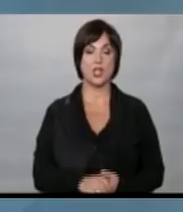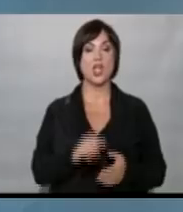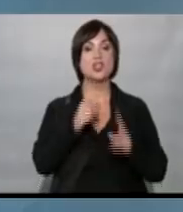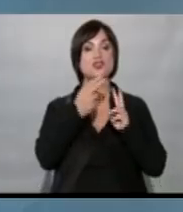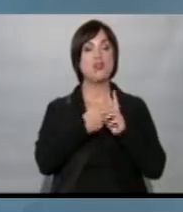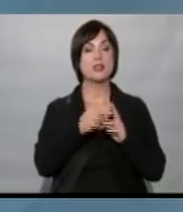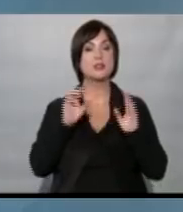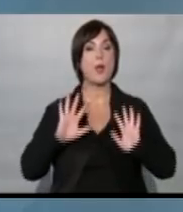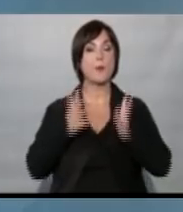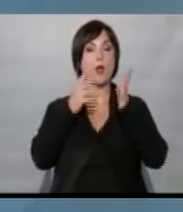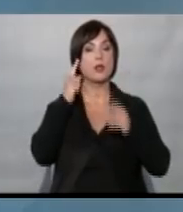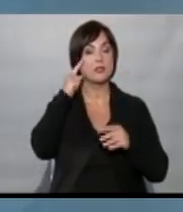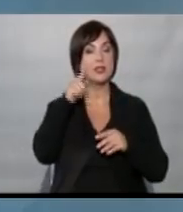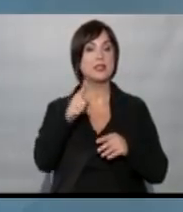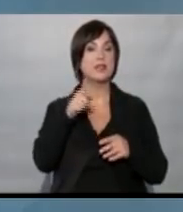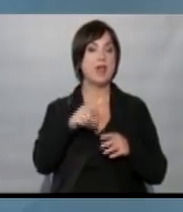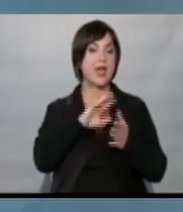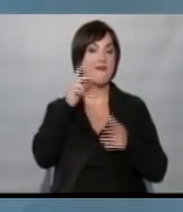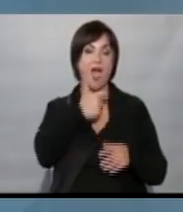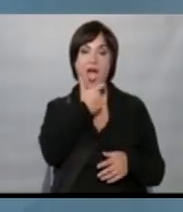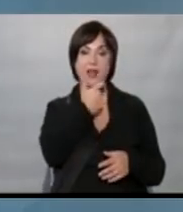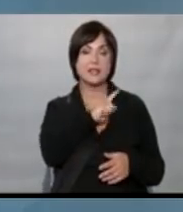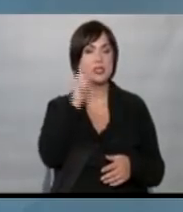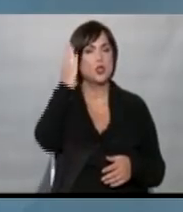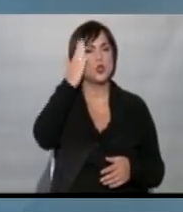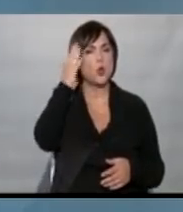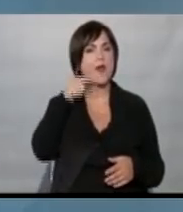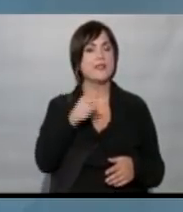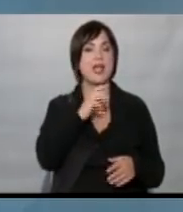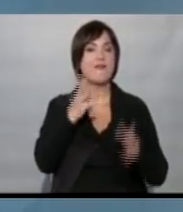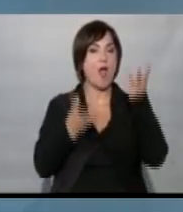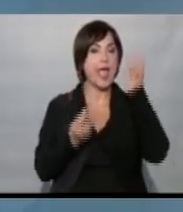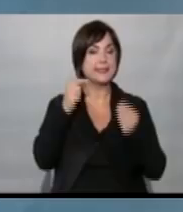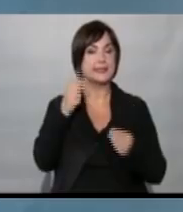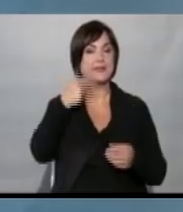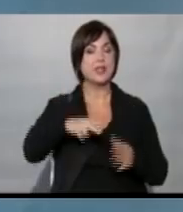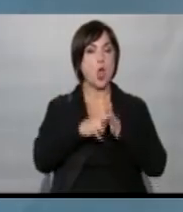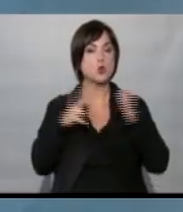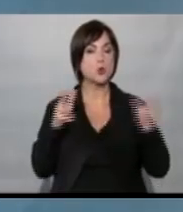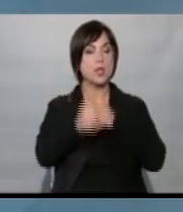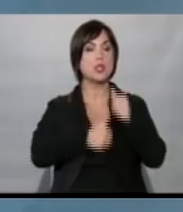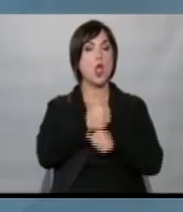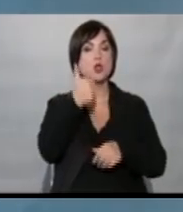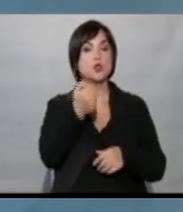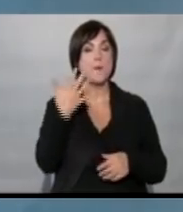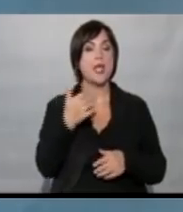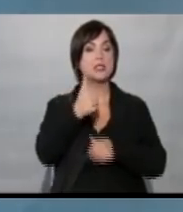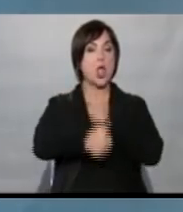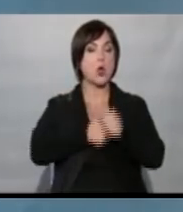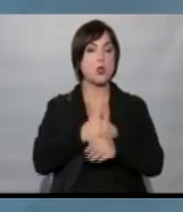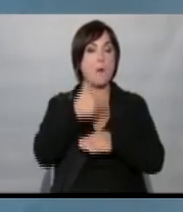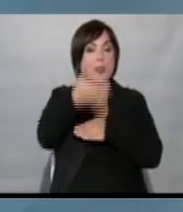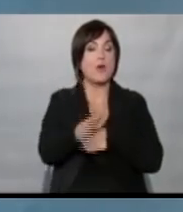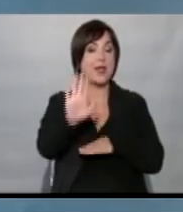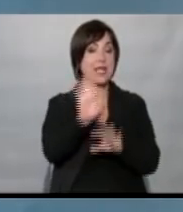Чарлз Бойкот, озлогласен земјопроседник во Англија, не ни сонувал дека во есента 2018 година, 150 години по